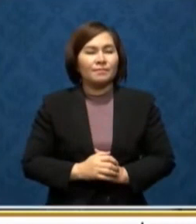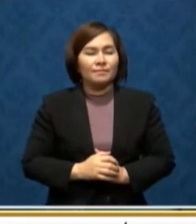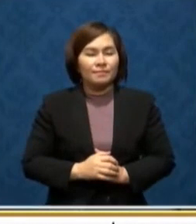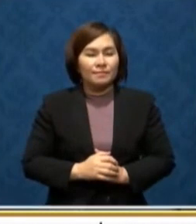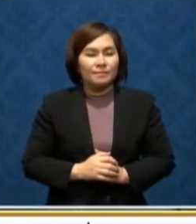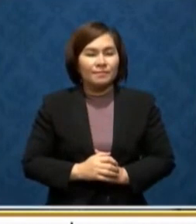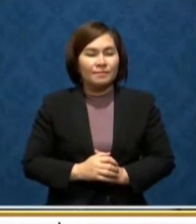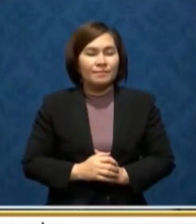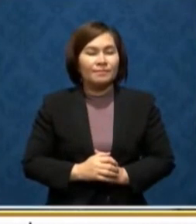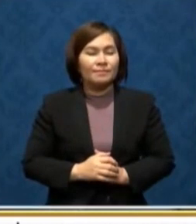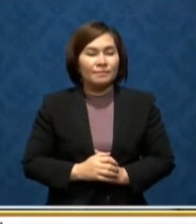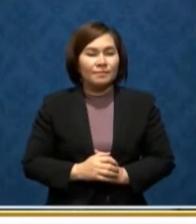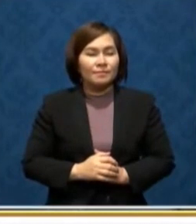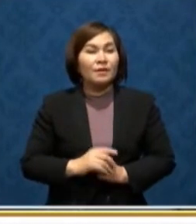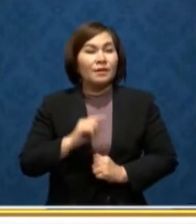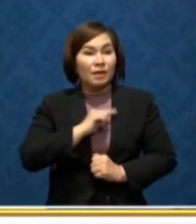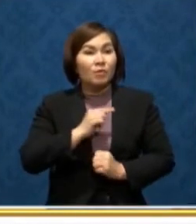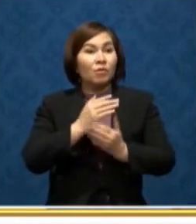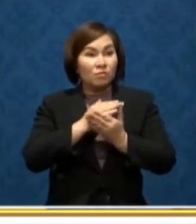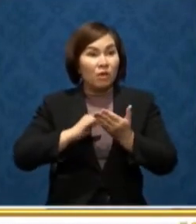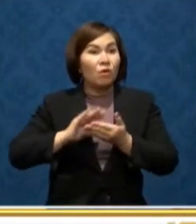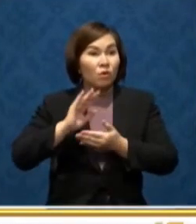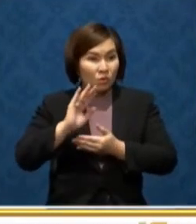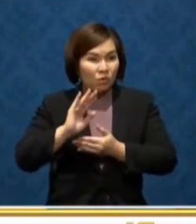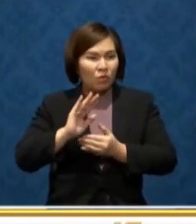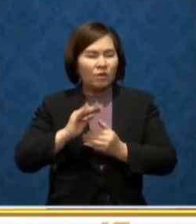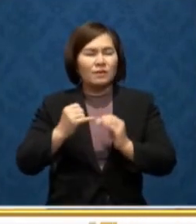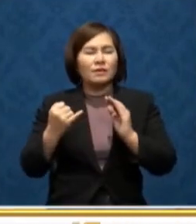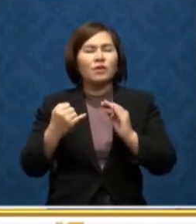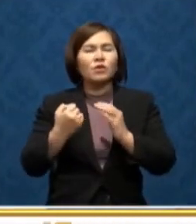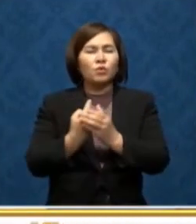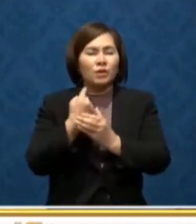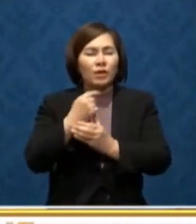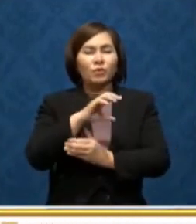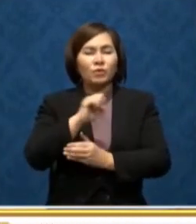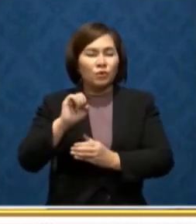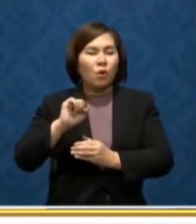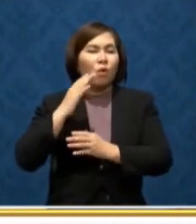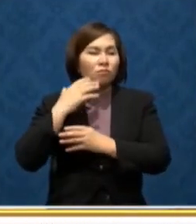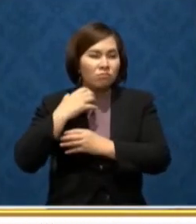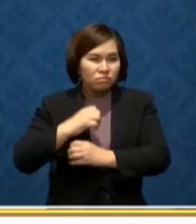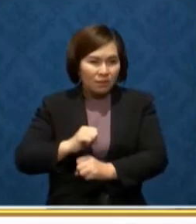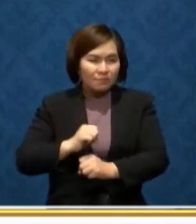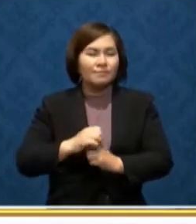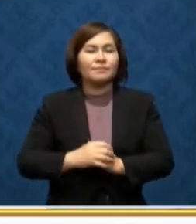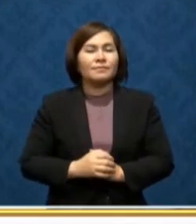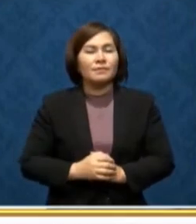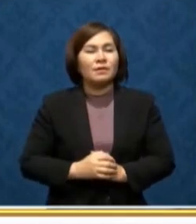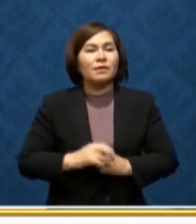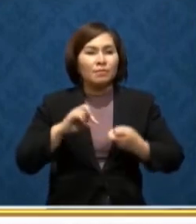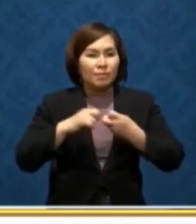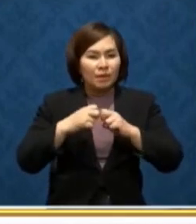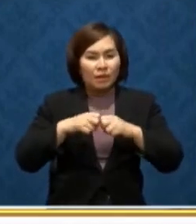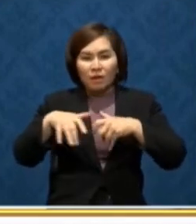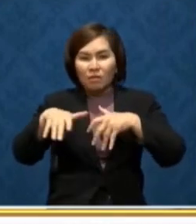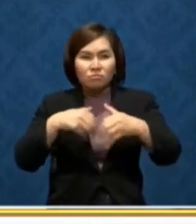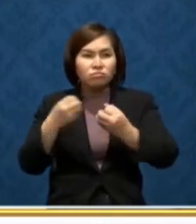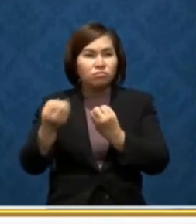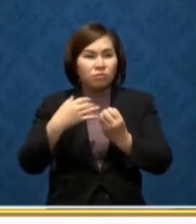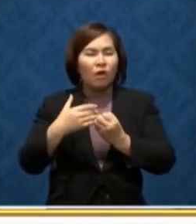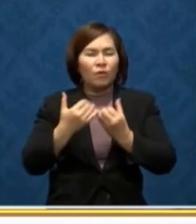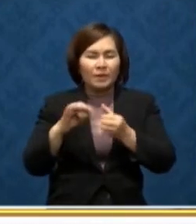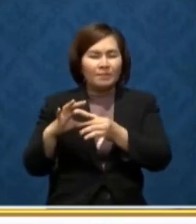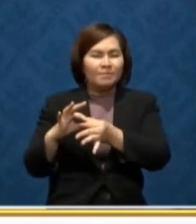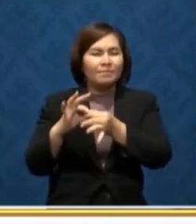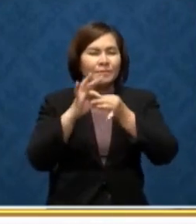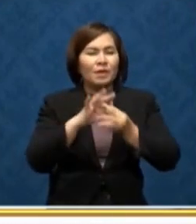บางแก้ว ตัโหมด ป่าบอน และปากพยูนพักประชาที่ปัดครับผมขออนุญาตนำปัญหาของพน้ประชาชนมา